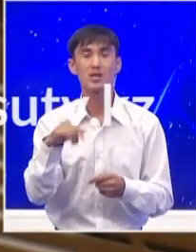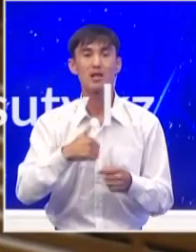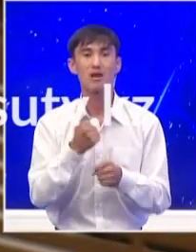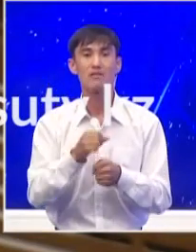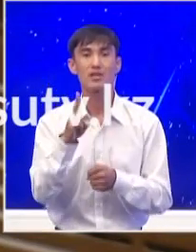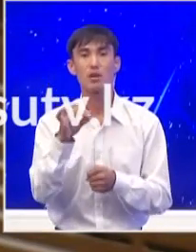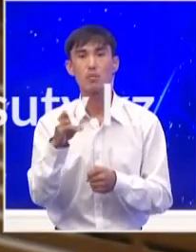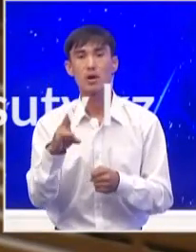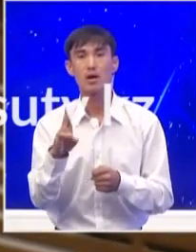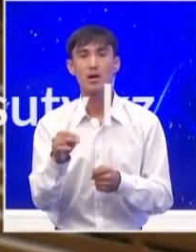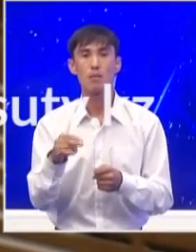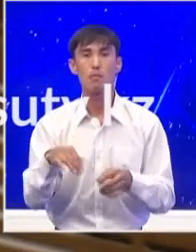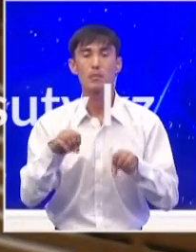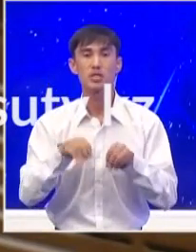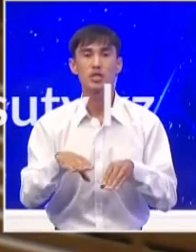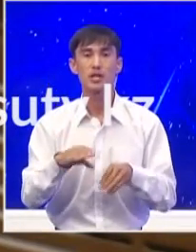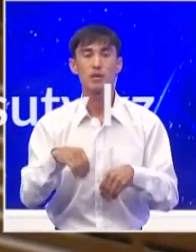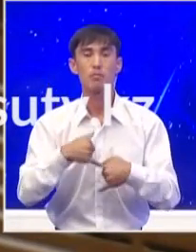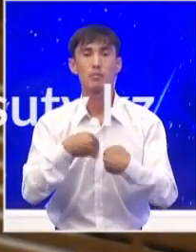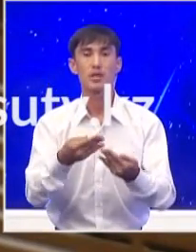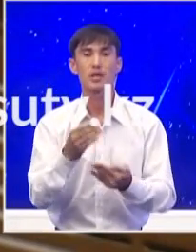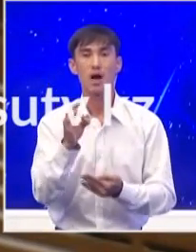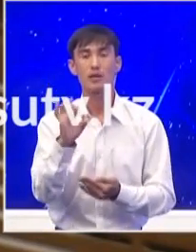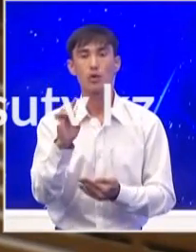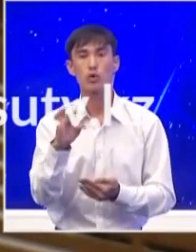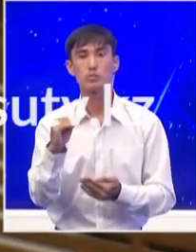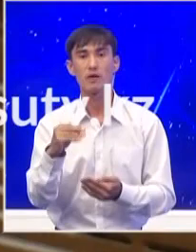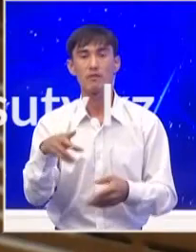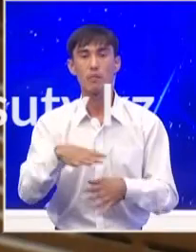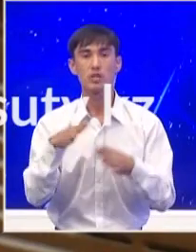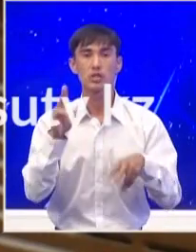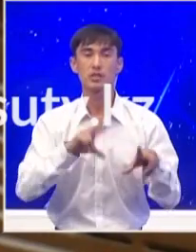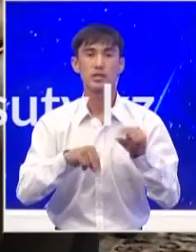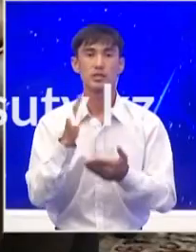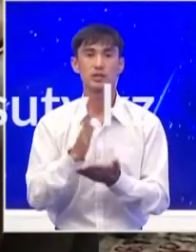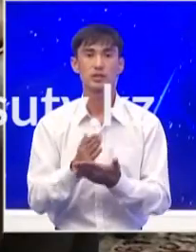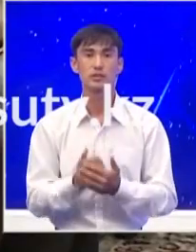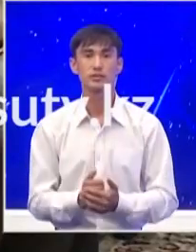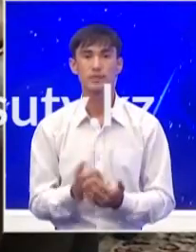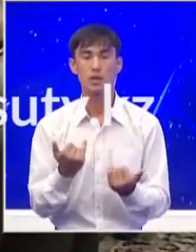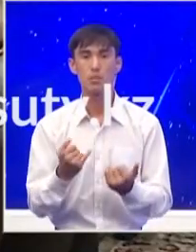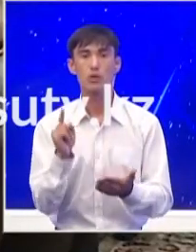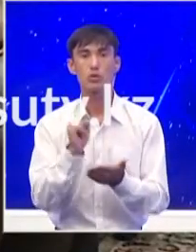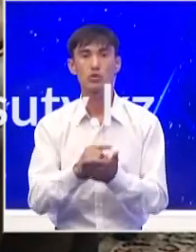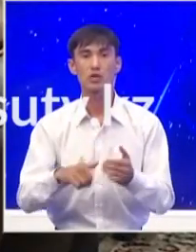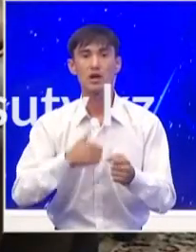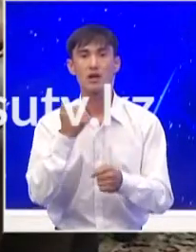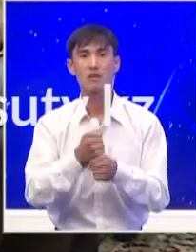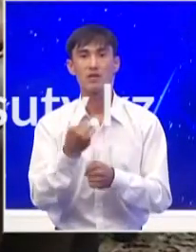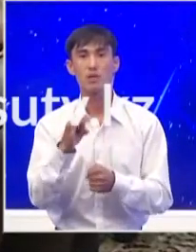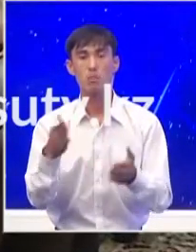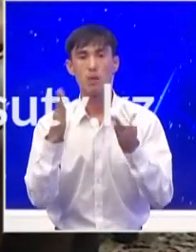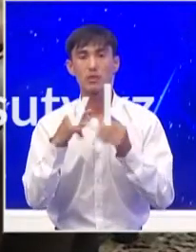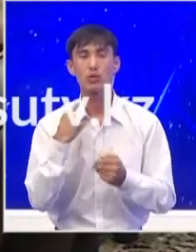принял решение доверить это орда короба его на него возлагается большие надежды теперь должность главного имам апатоу до